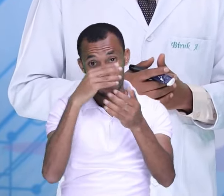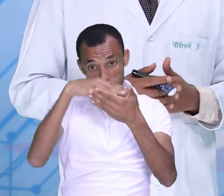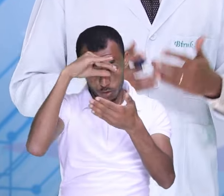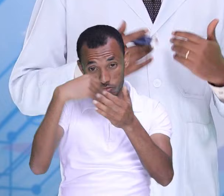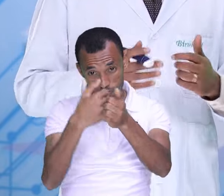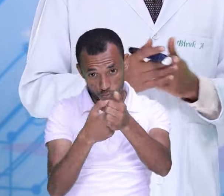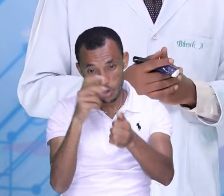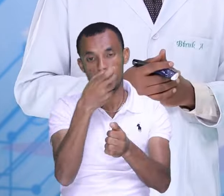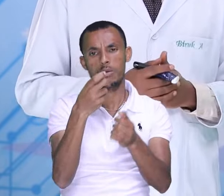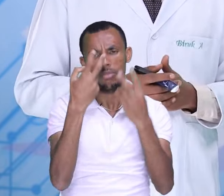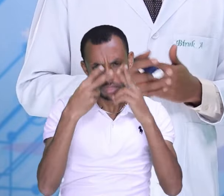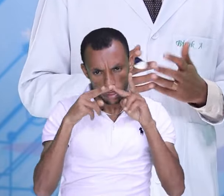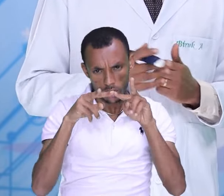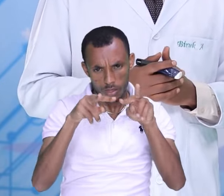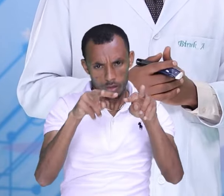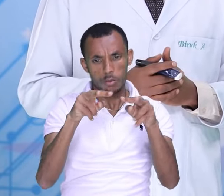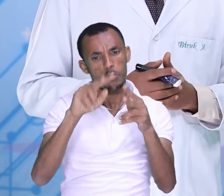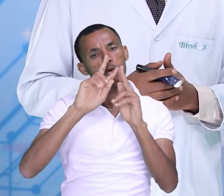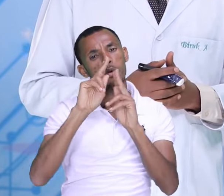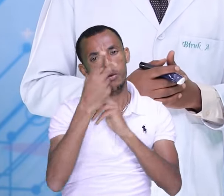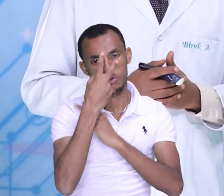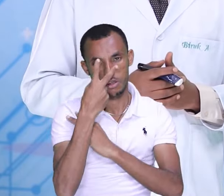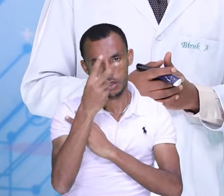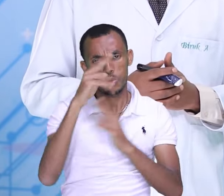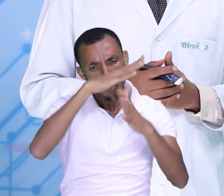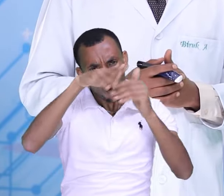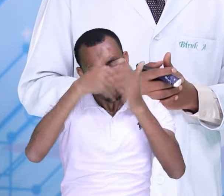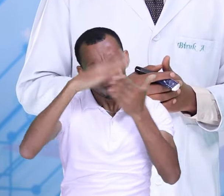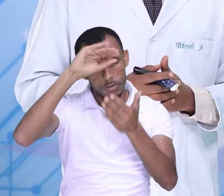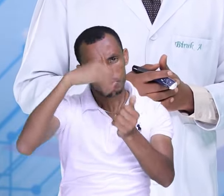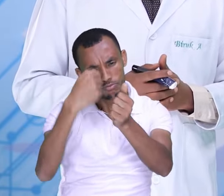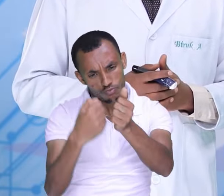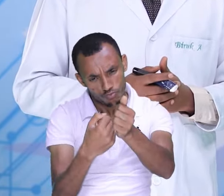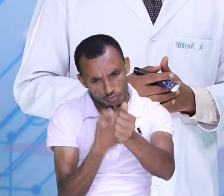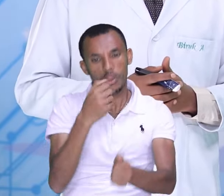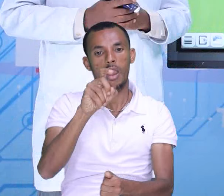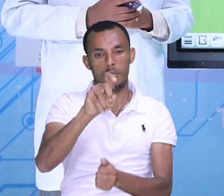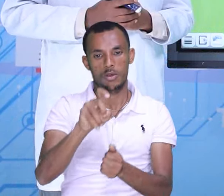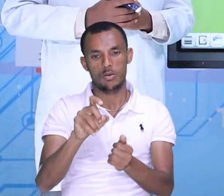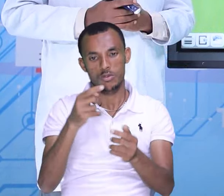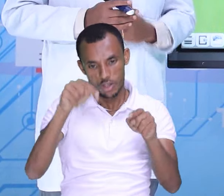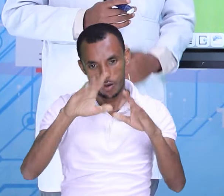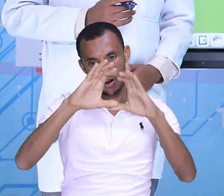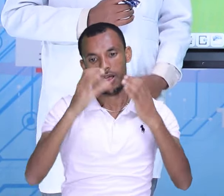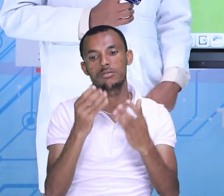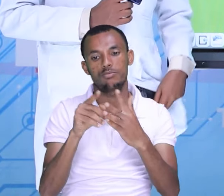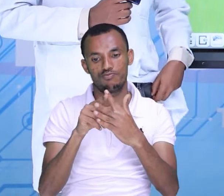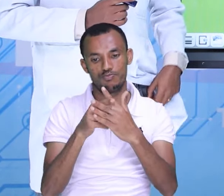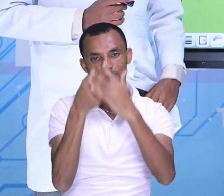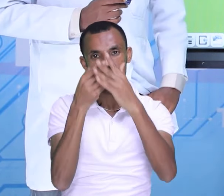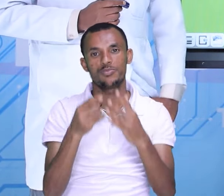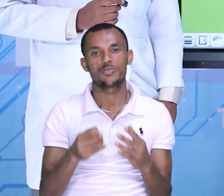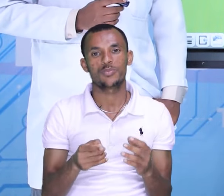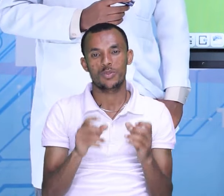እንዲሆንላችሁ በትኩረት ፕሮግራሞቹን እያያችሁ ሁሉንም ትምህርት መከታተል ይኖርባችኋል። ወደ ዛሬው ክላስ እንሄዳለን ማለት ነው።